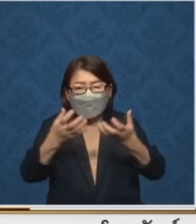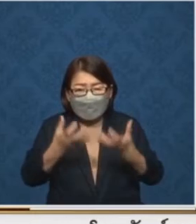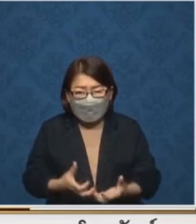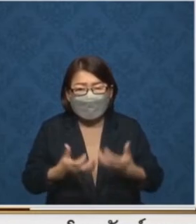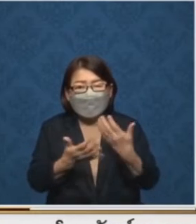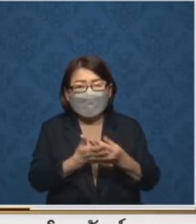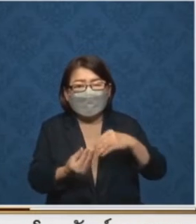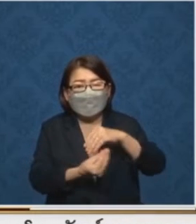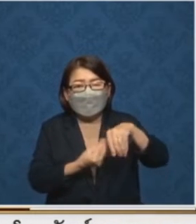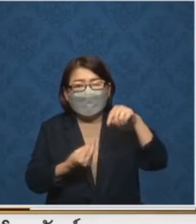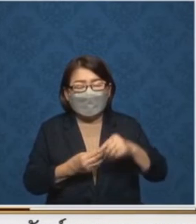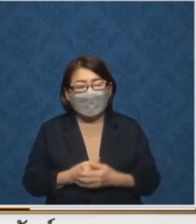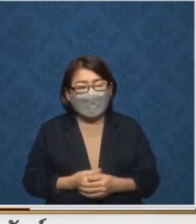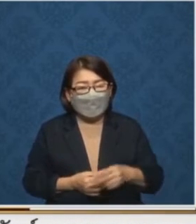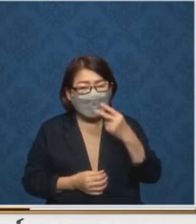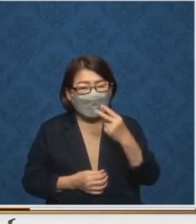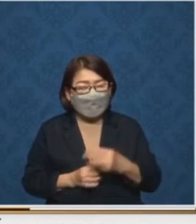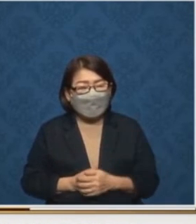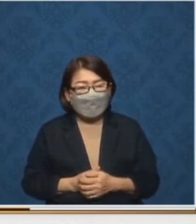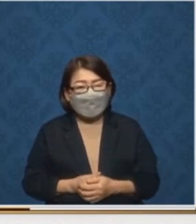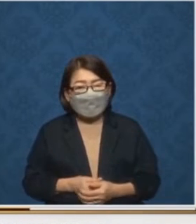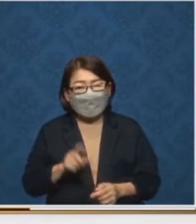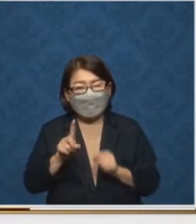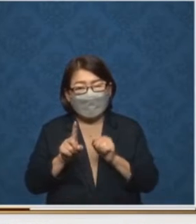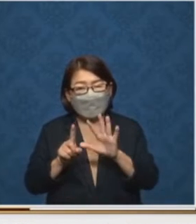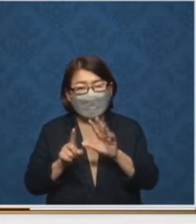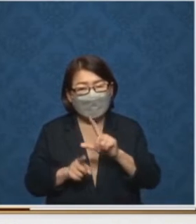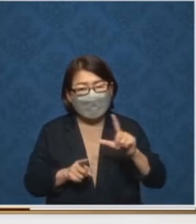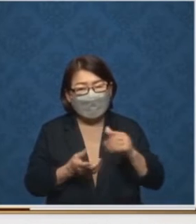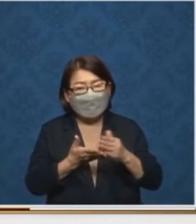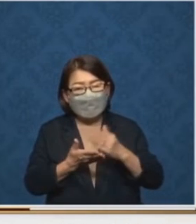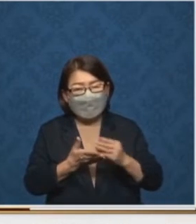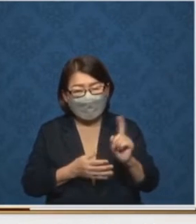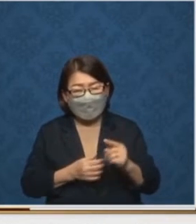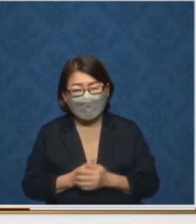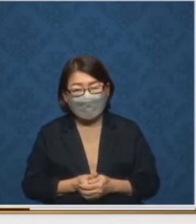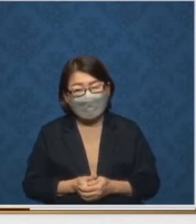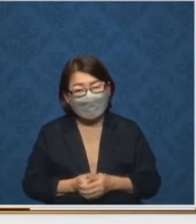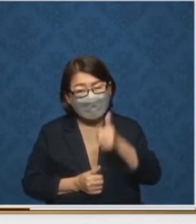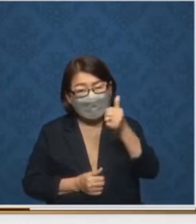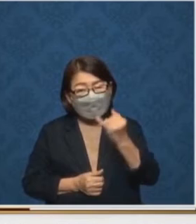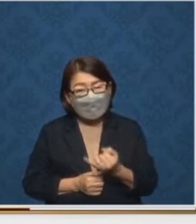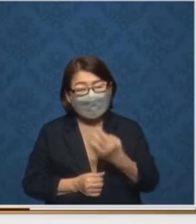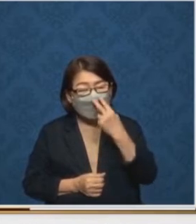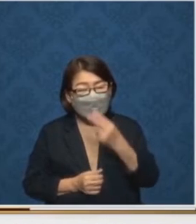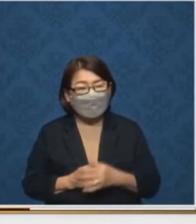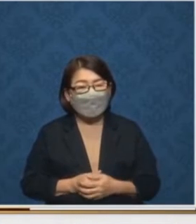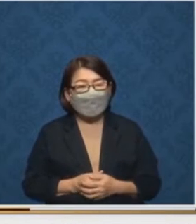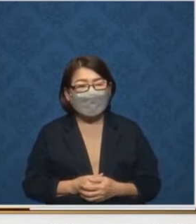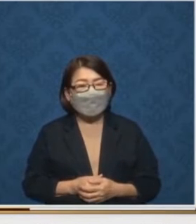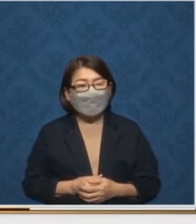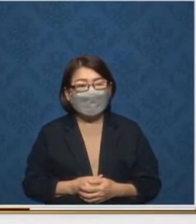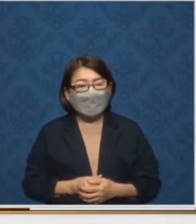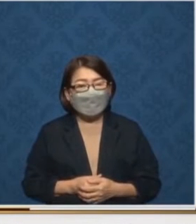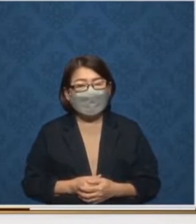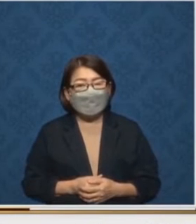อีครับซ้ำแล้ ซ้เลาท่านคอยนับดูกัละกัถ้าผมเล่นเกมโวผมจะบอกคอยติ๊กนะครับว่าผิดตรไหน ผิดตรไหน ผิดตร